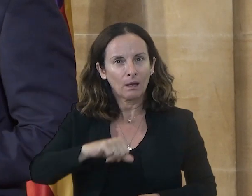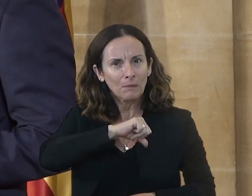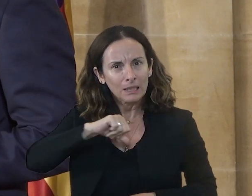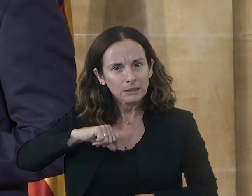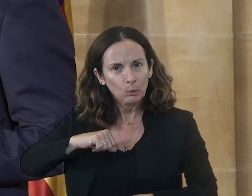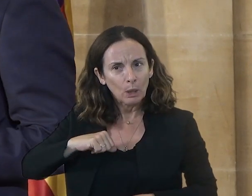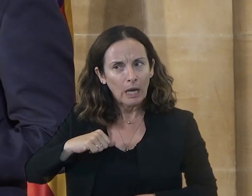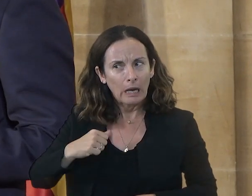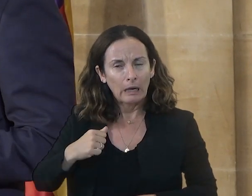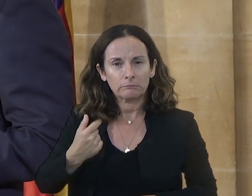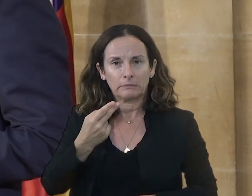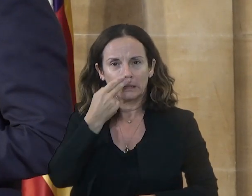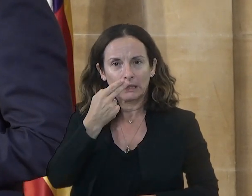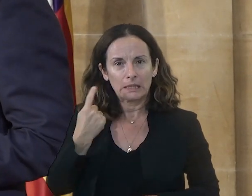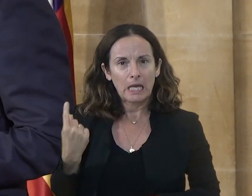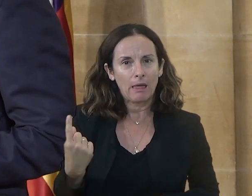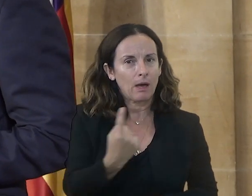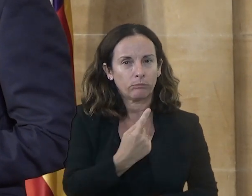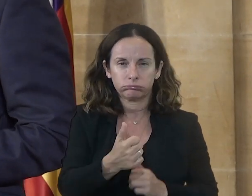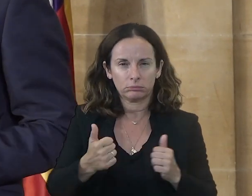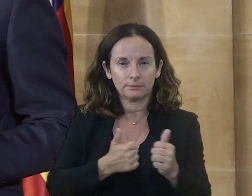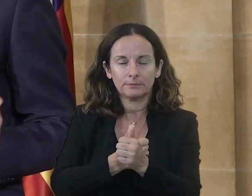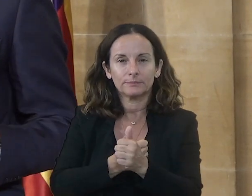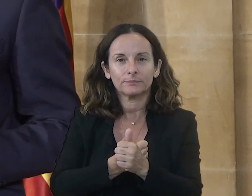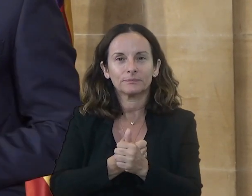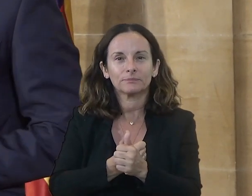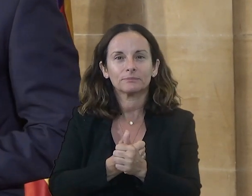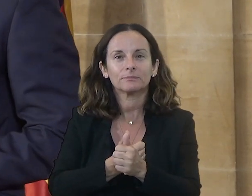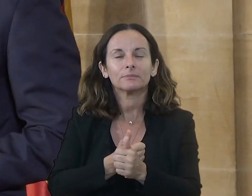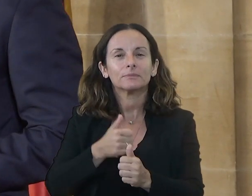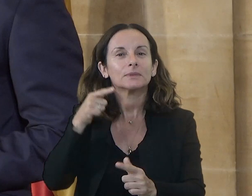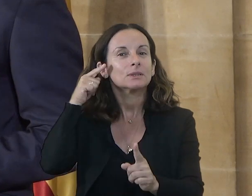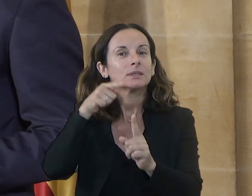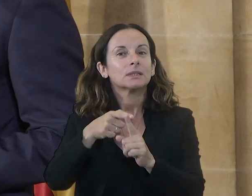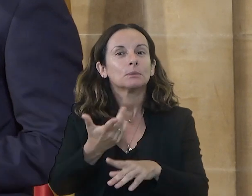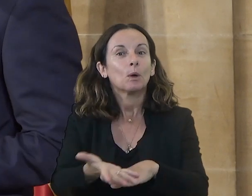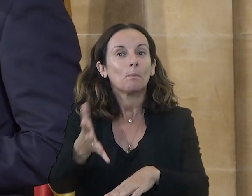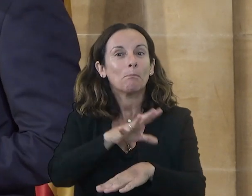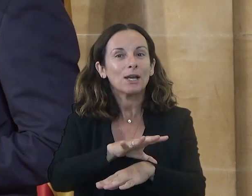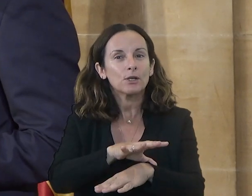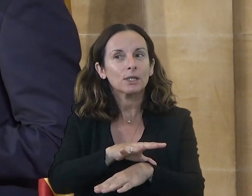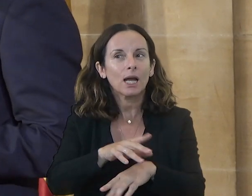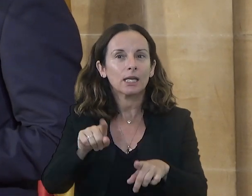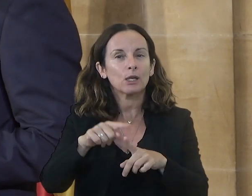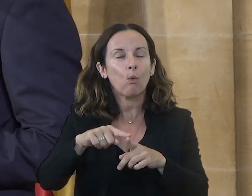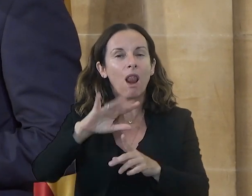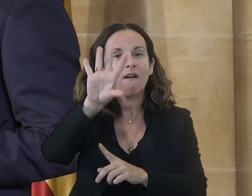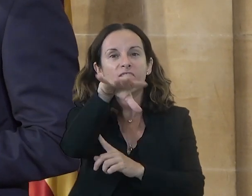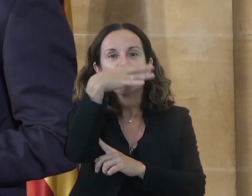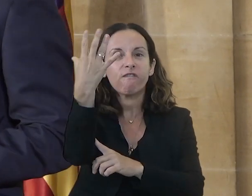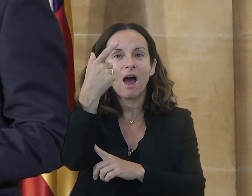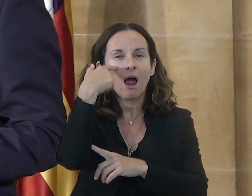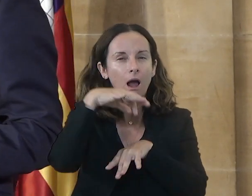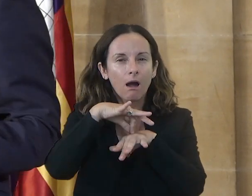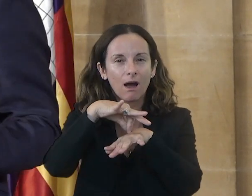l'interès general i aparcarem l'interès particular de cada un de nosaltres. Servint el poble de Mallorca serà el far que ens